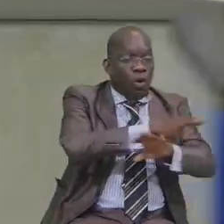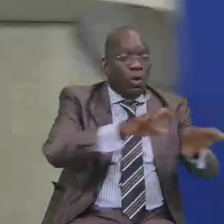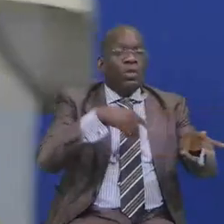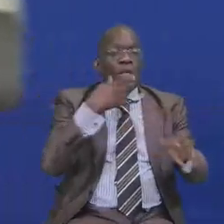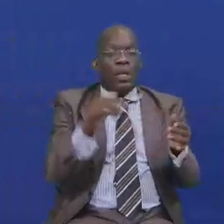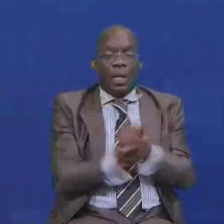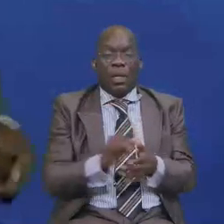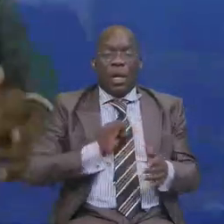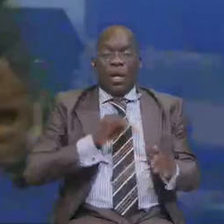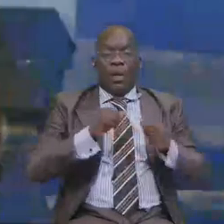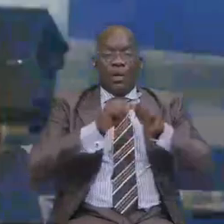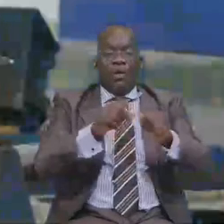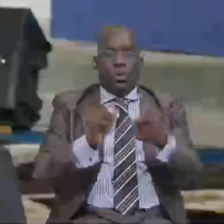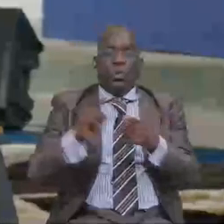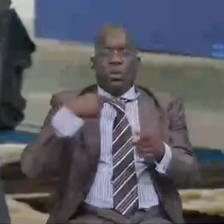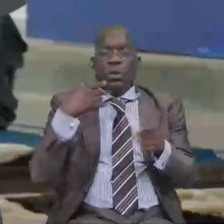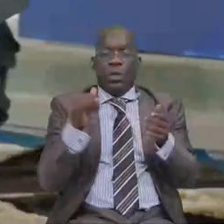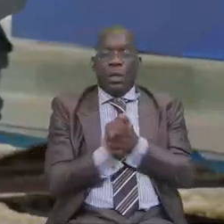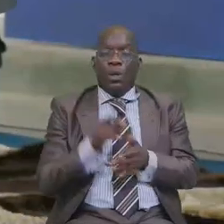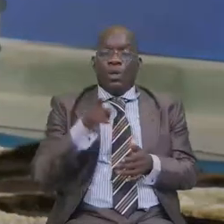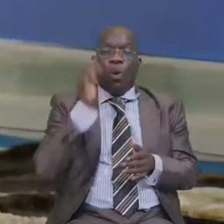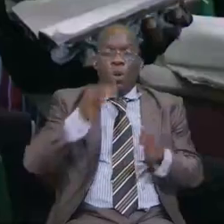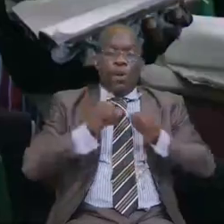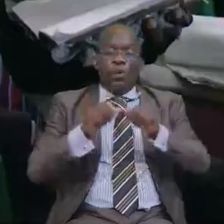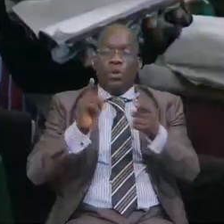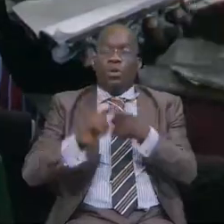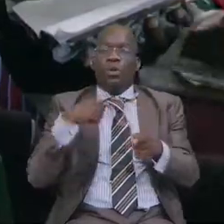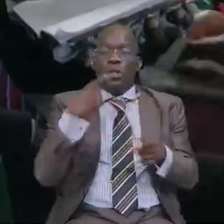à le dire. Tu vas continuer à le dire.